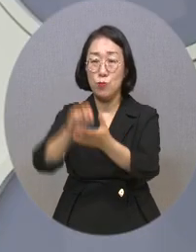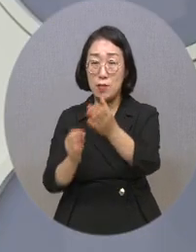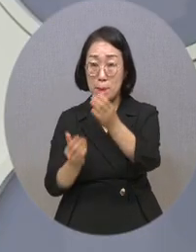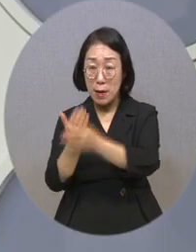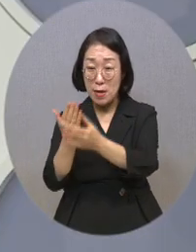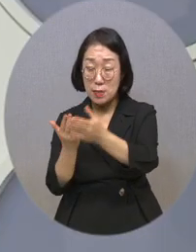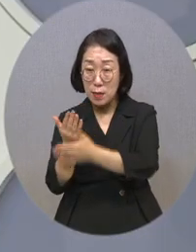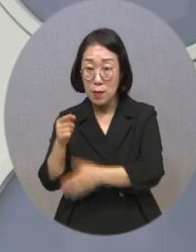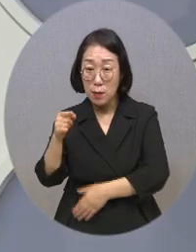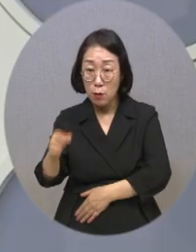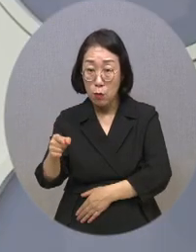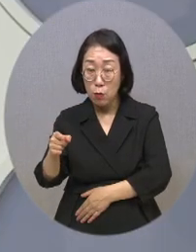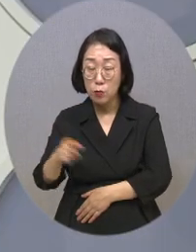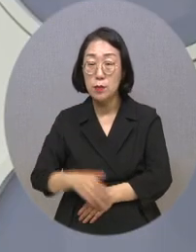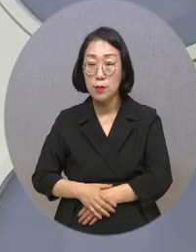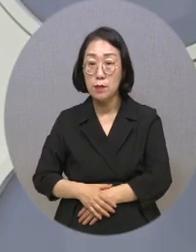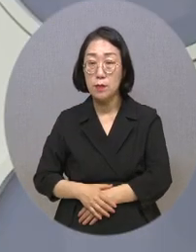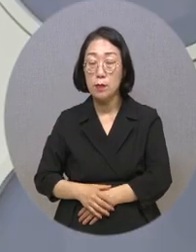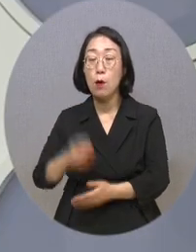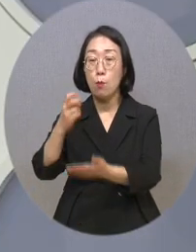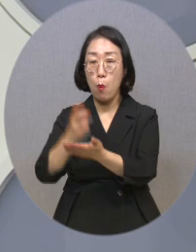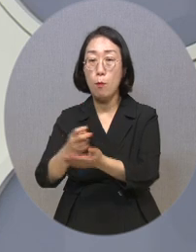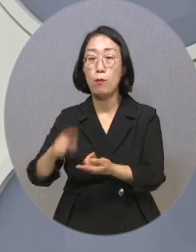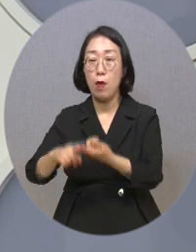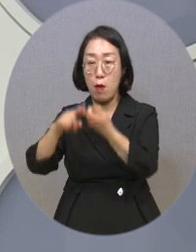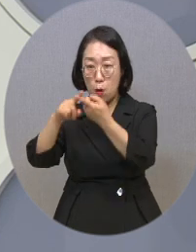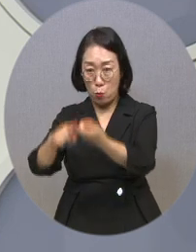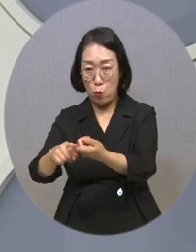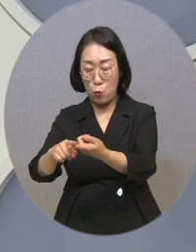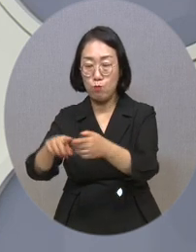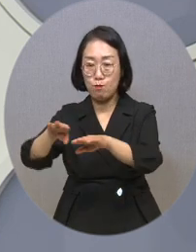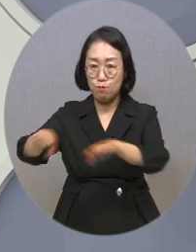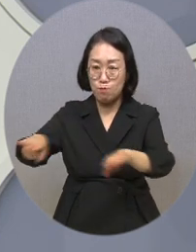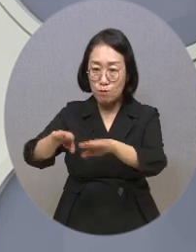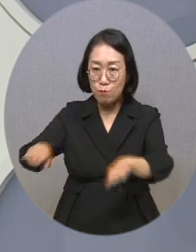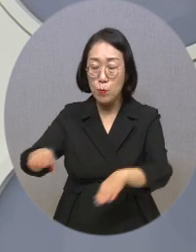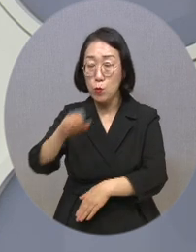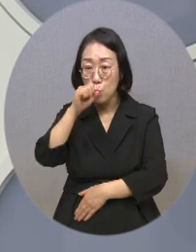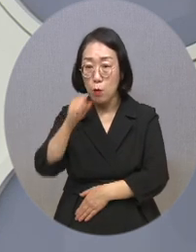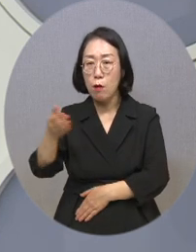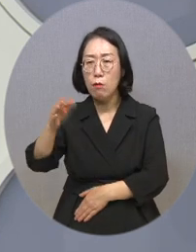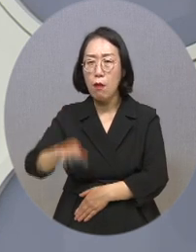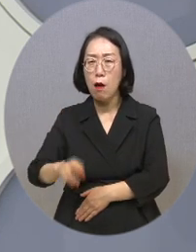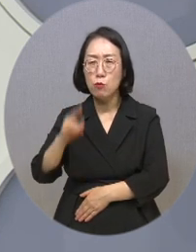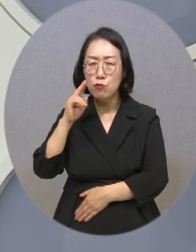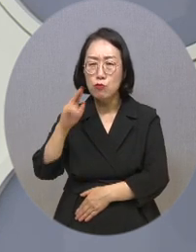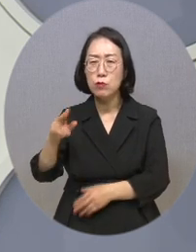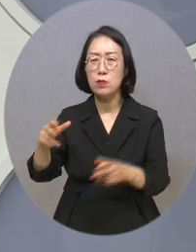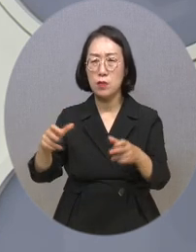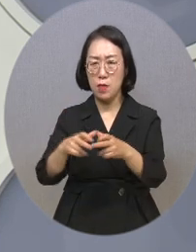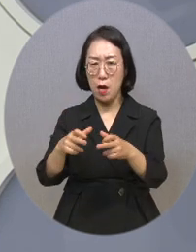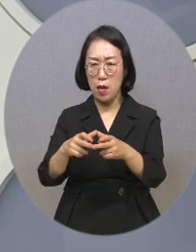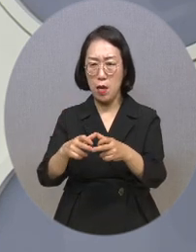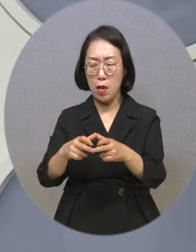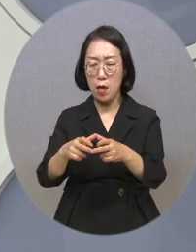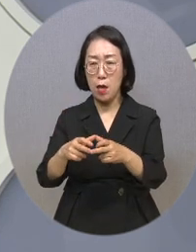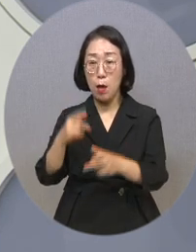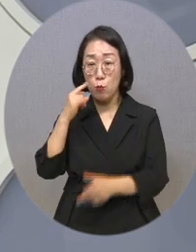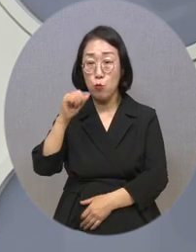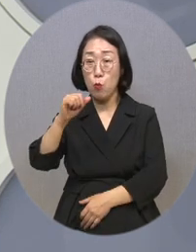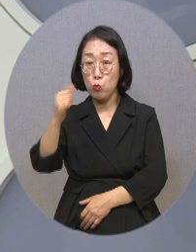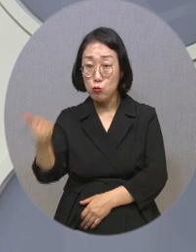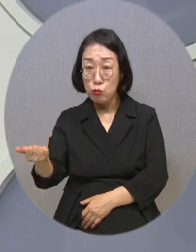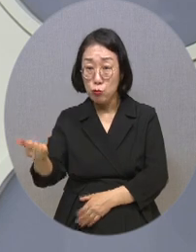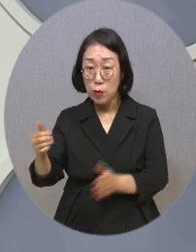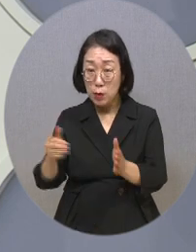그런 쪽으로는 작동을 하는데 중증의 장애인들을 위해서 부모가 사후에 누군가 좀 믿을 만한